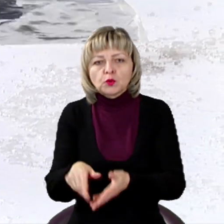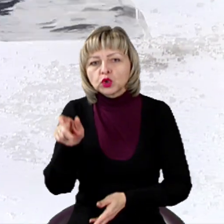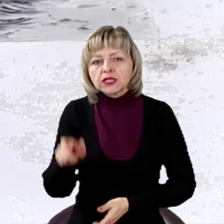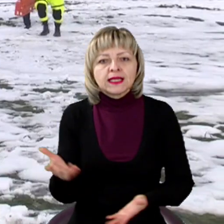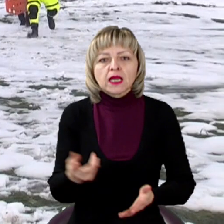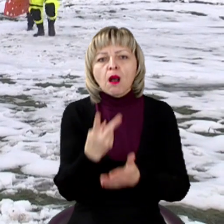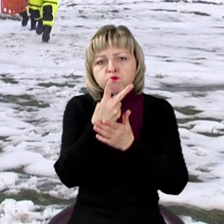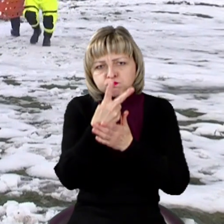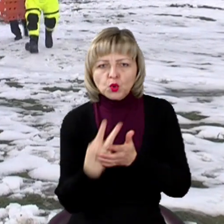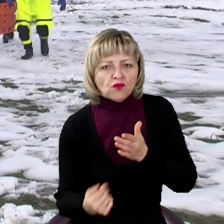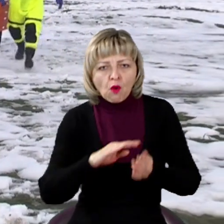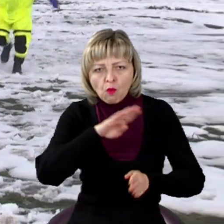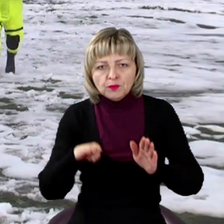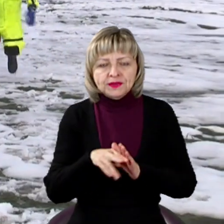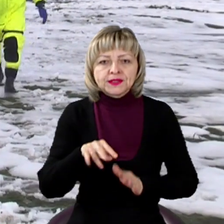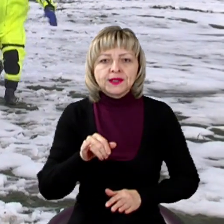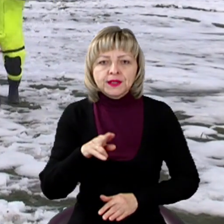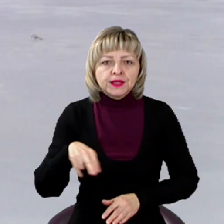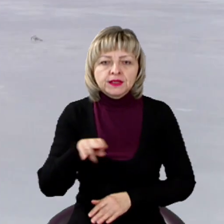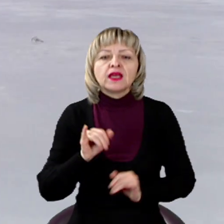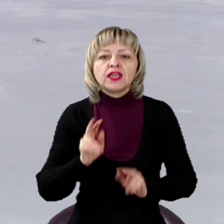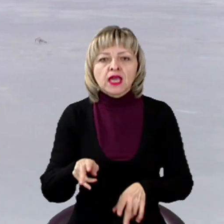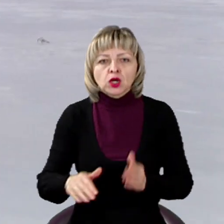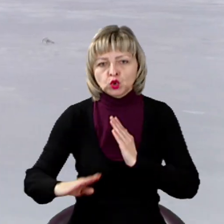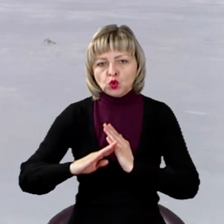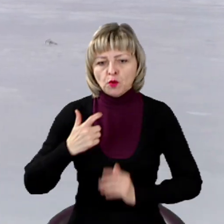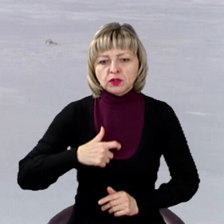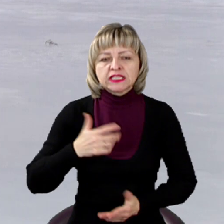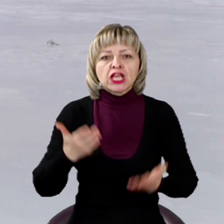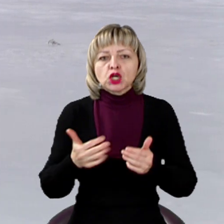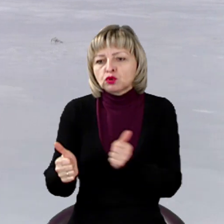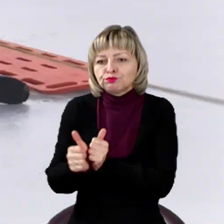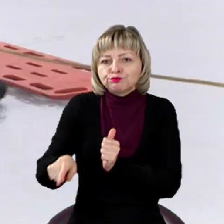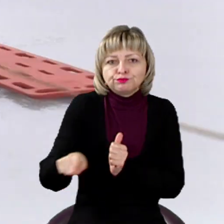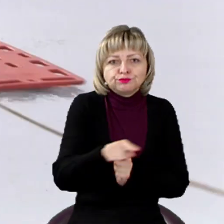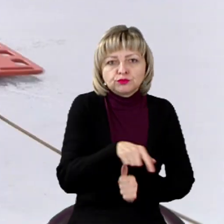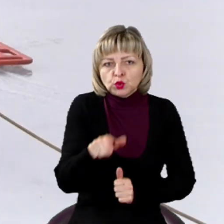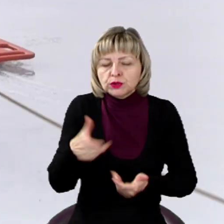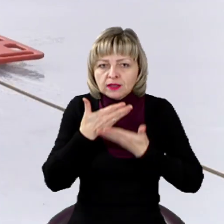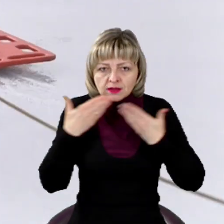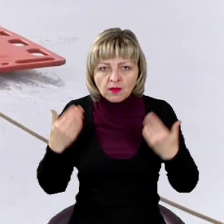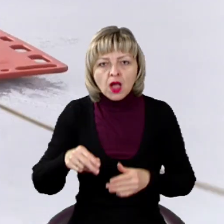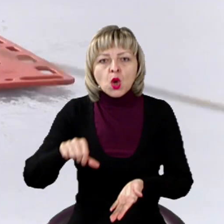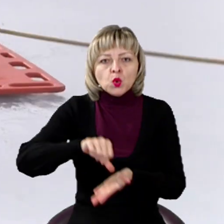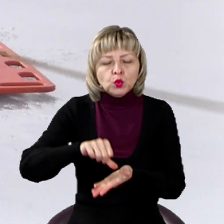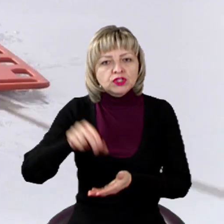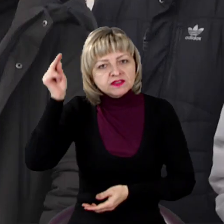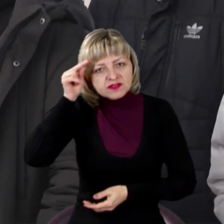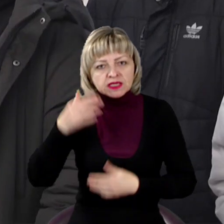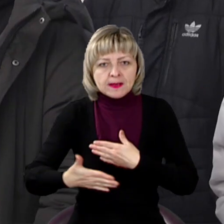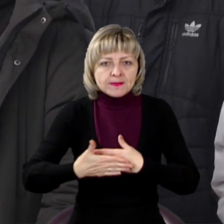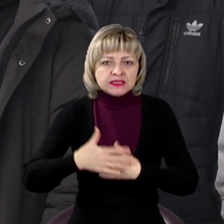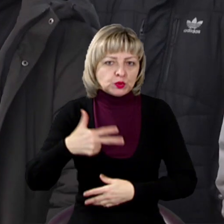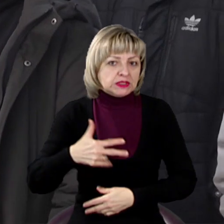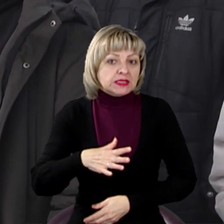яка провалилась під лід, а також як допомогти собі, коли нікого немає поруч. Участь у навчанні взяло майже 30 дітей,